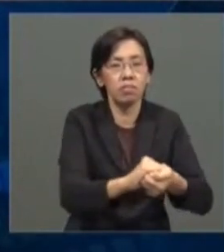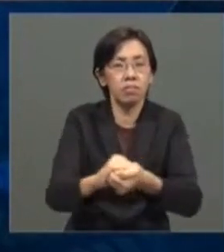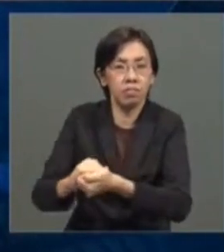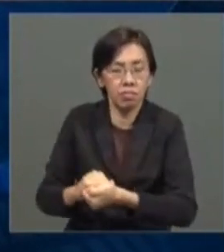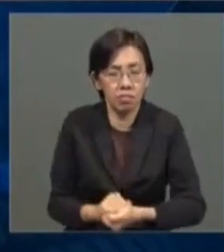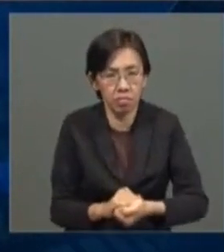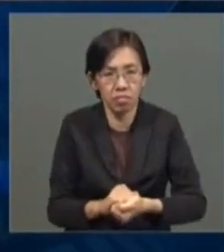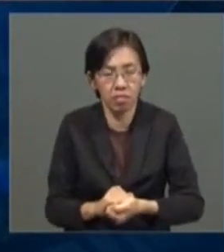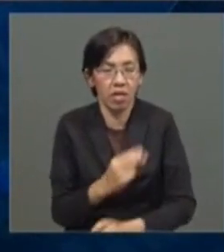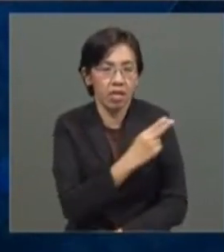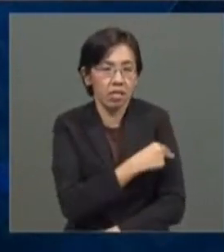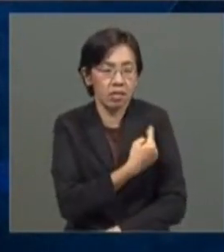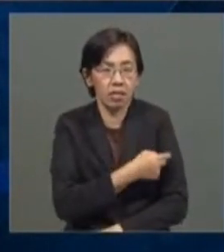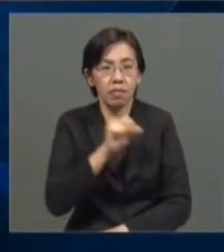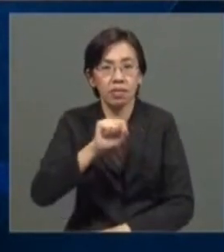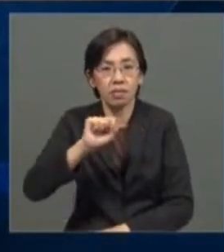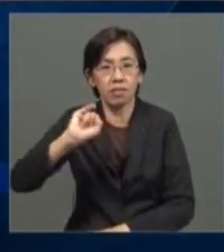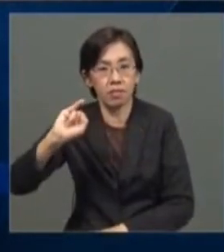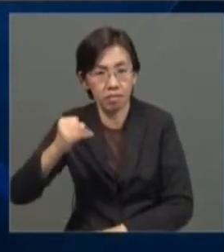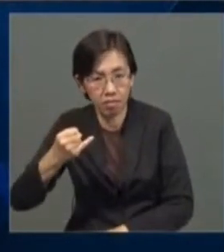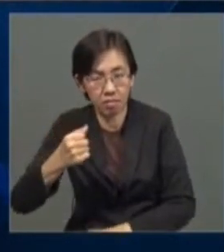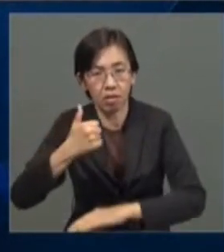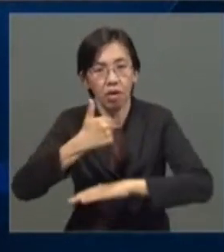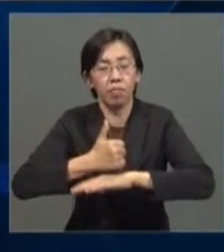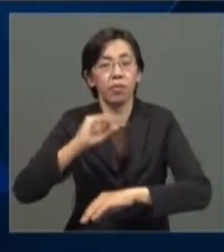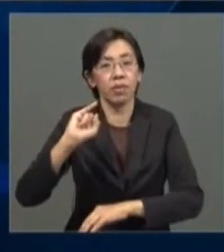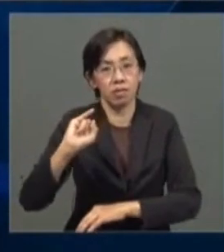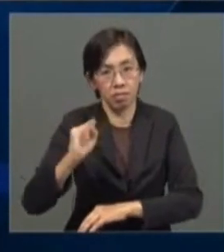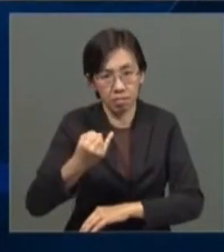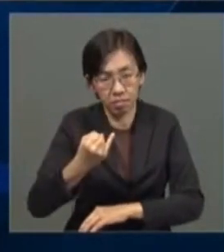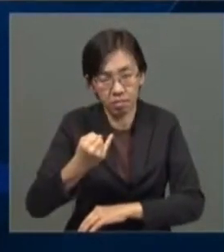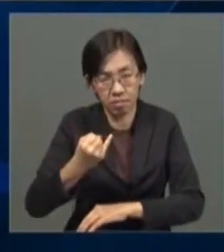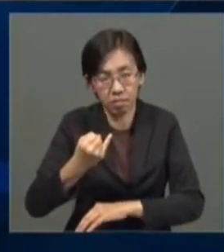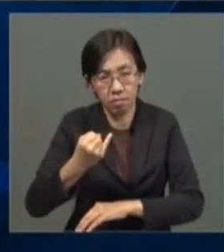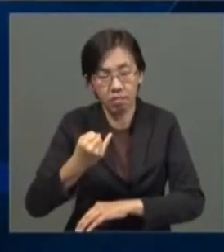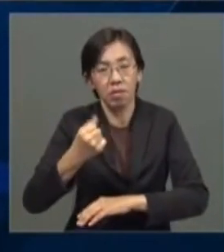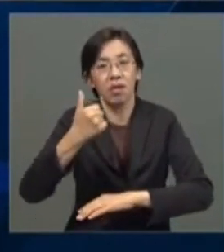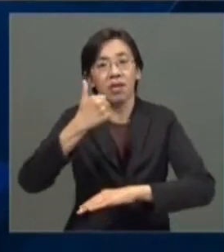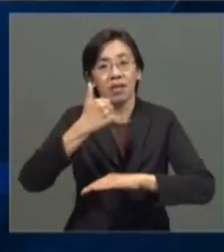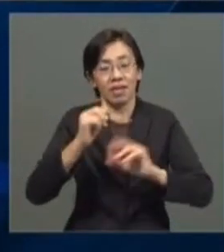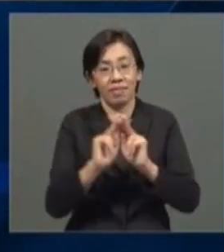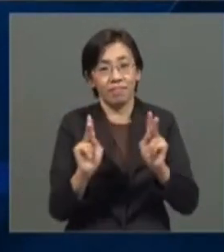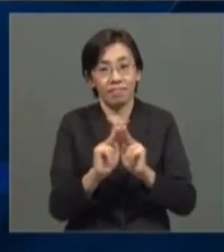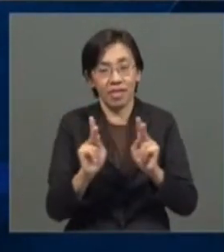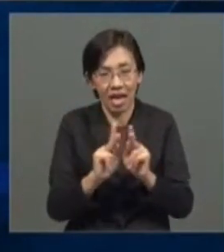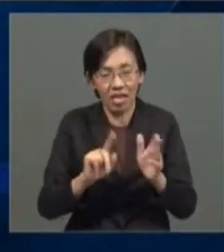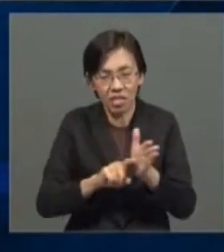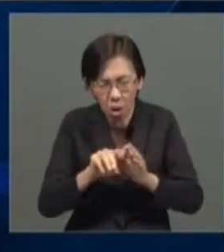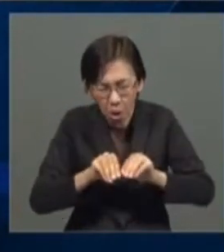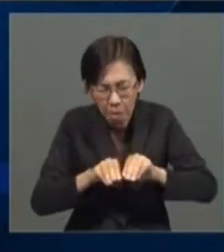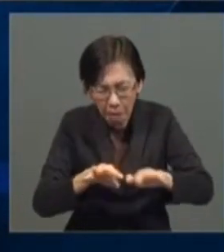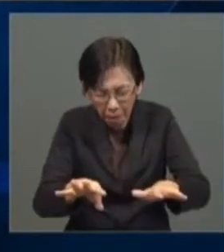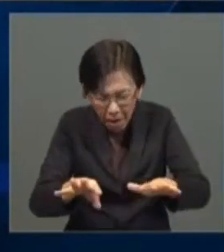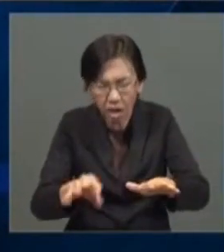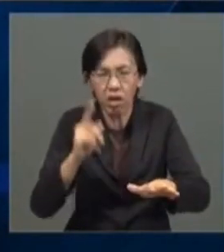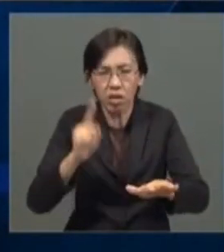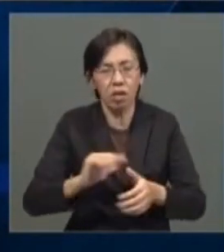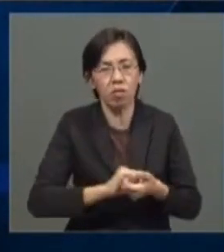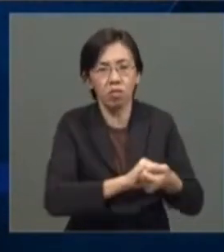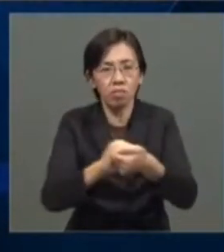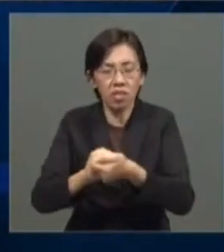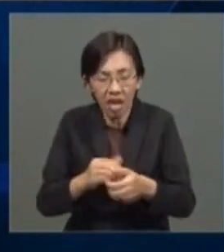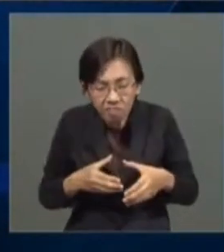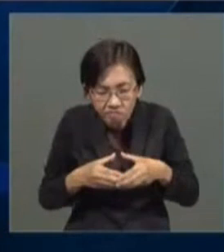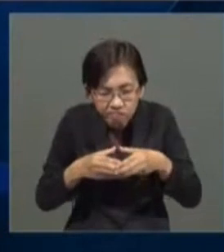ทั้งในแพทย์สสจอจทางท่านผู้ว่าราชการจังหวัดทางคณะกรรมการโรคติดต่อร่วมมือการนะคะเพื่อ